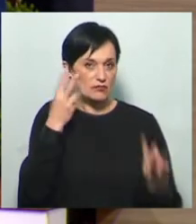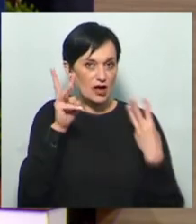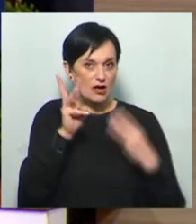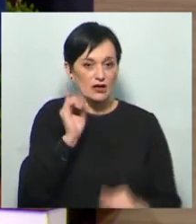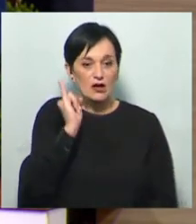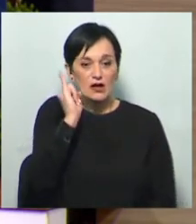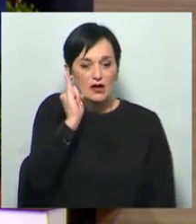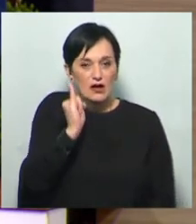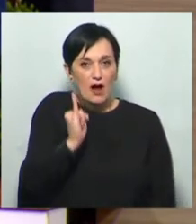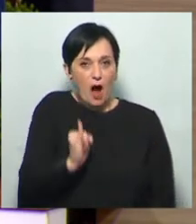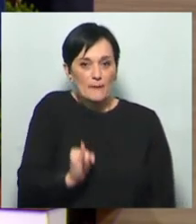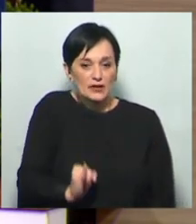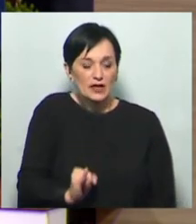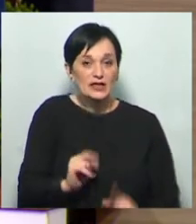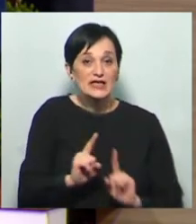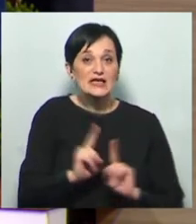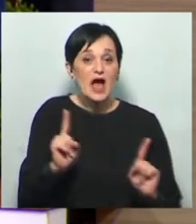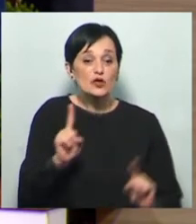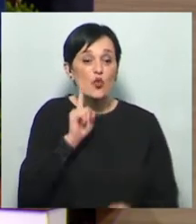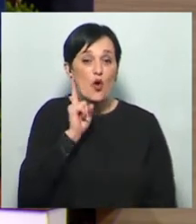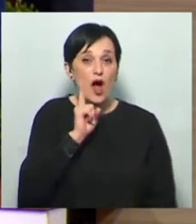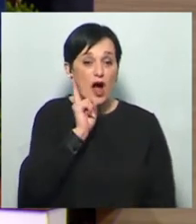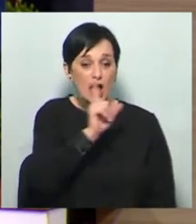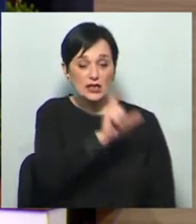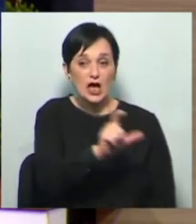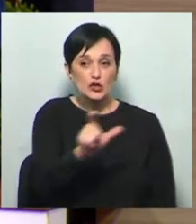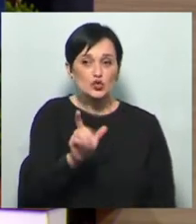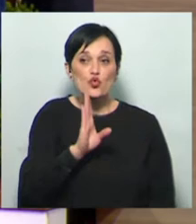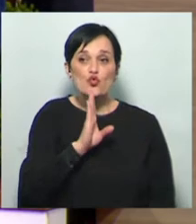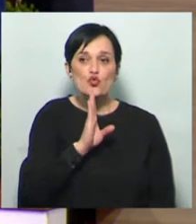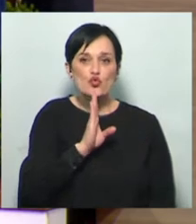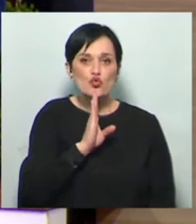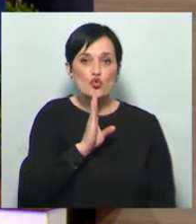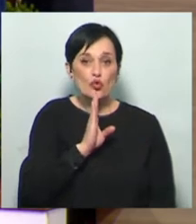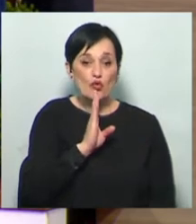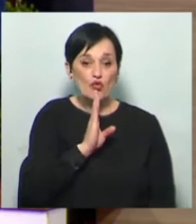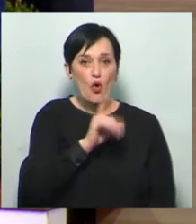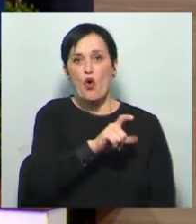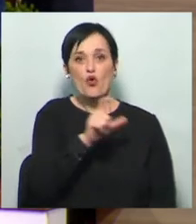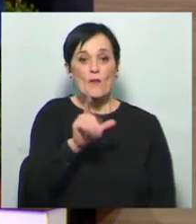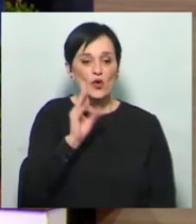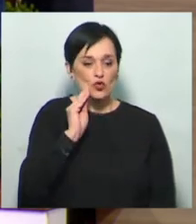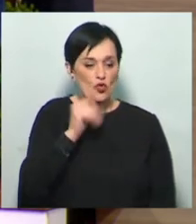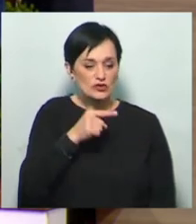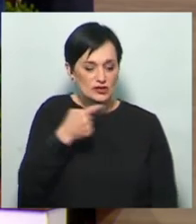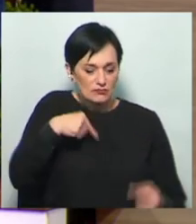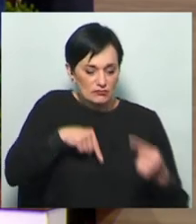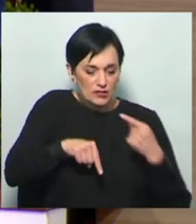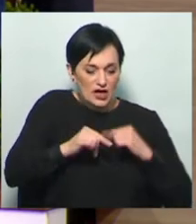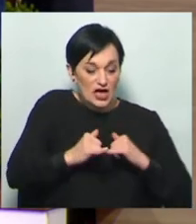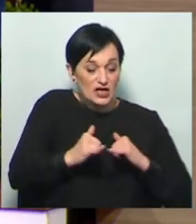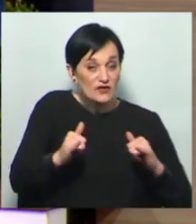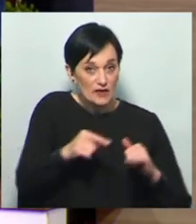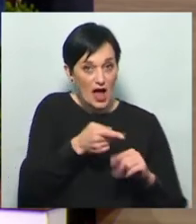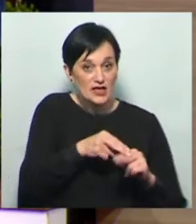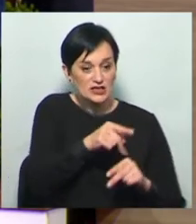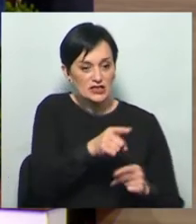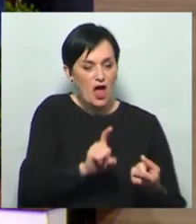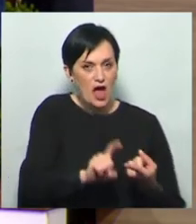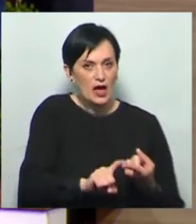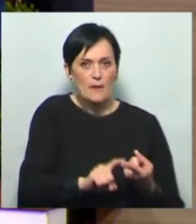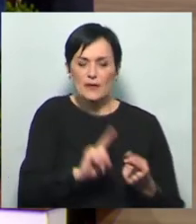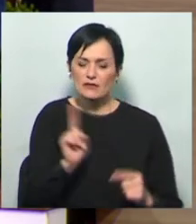და განსაკუთრებით ახალგაზრდა გოგონებს რეპროდუქტიულ ასაკში ეს ეხებათ,